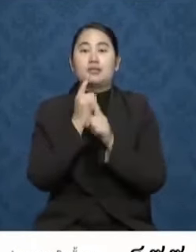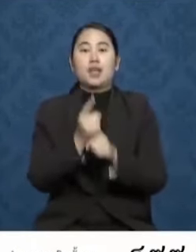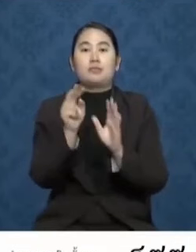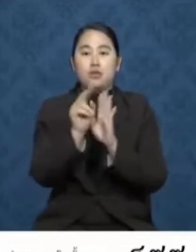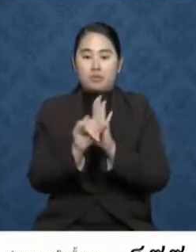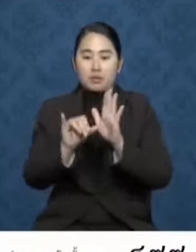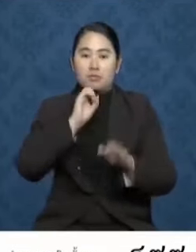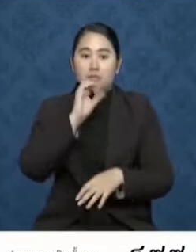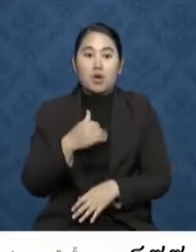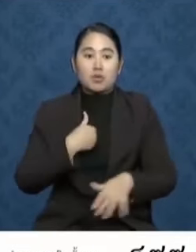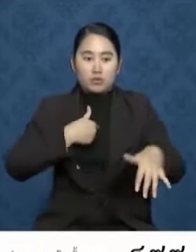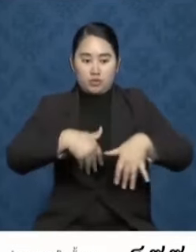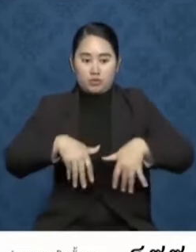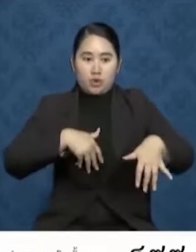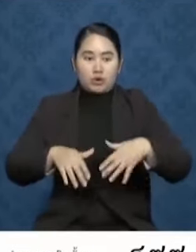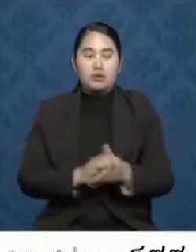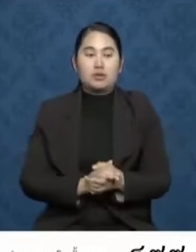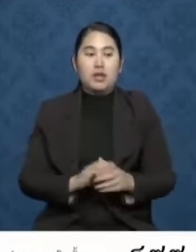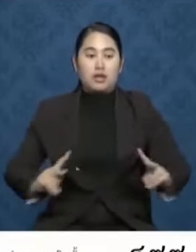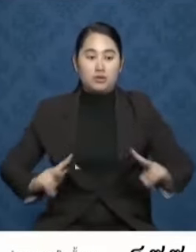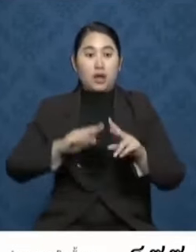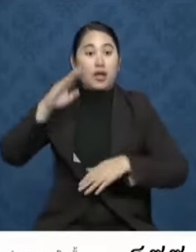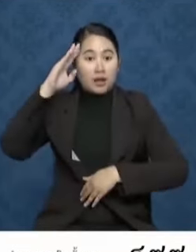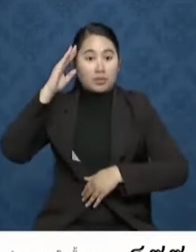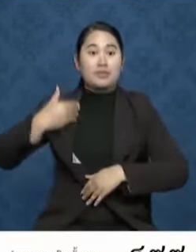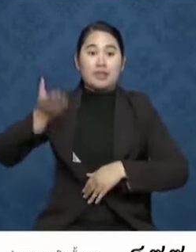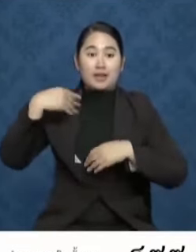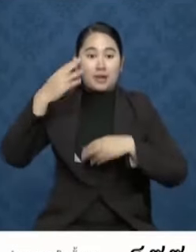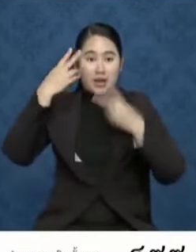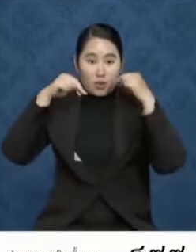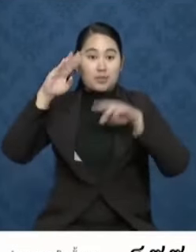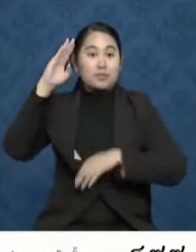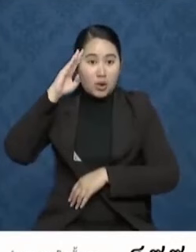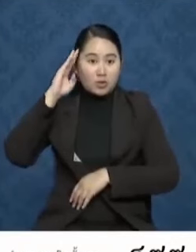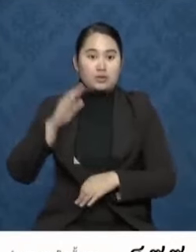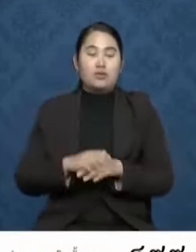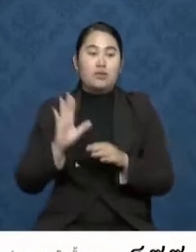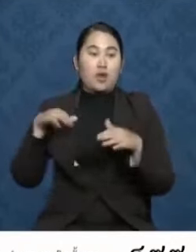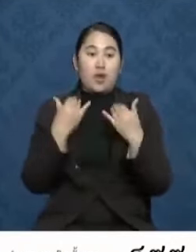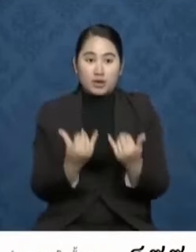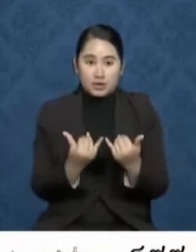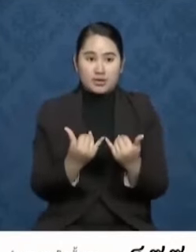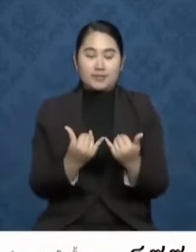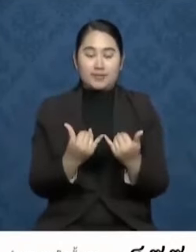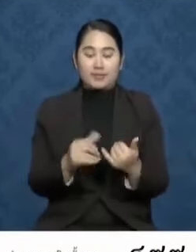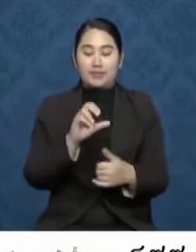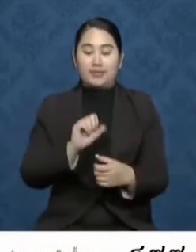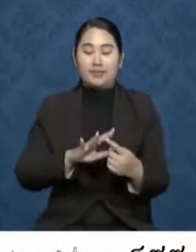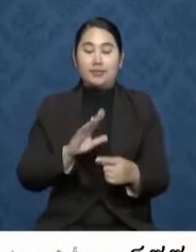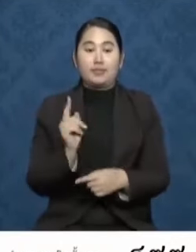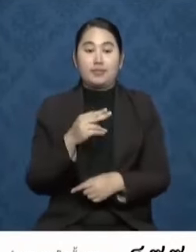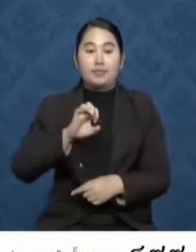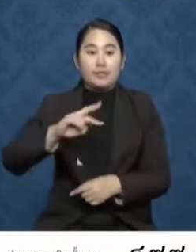ให้ไว้กับประชาชนกลาโหมที่อยู่ภายใต้พลเอกประยุทธ์ในวันนั้นสู่สุทินคลังแสงในวันนี้มี